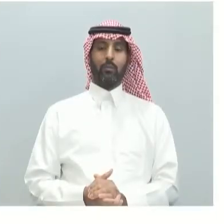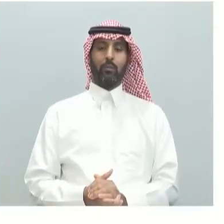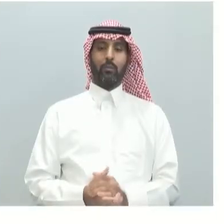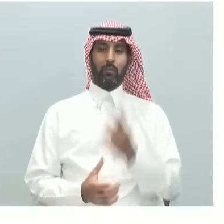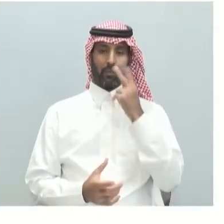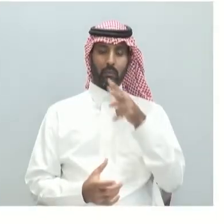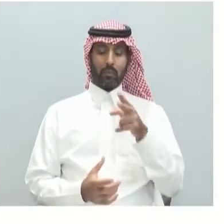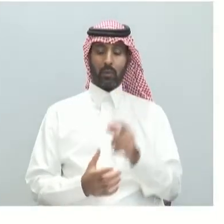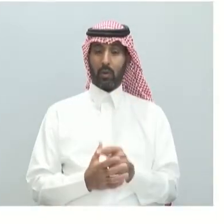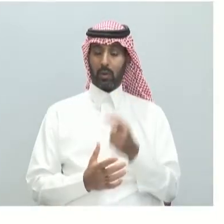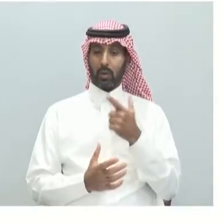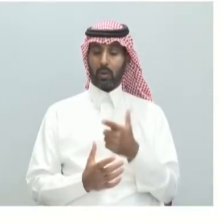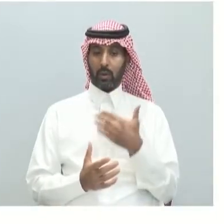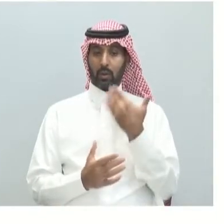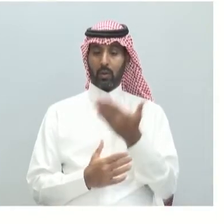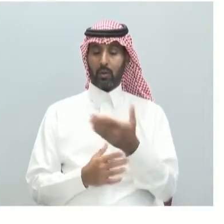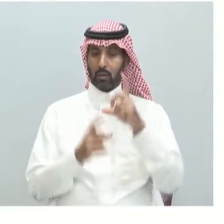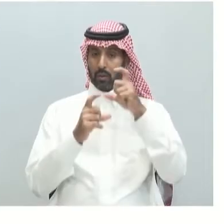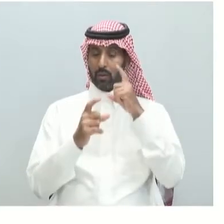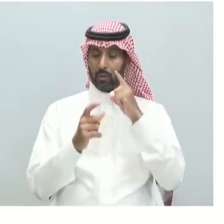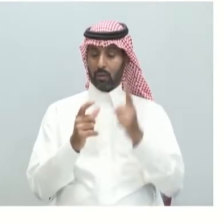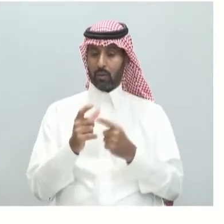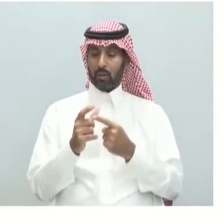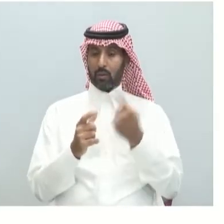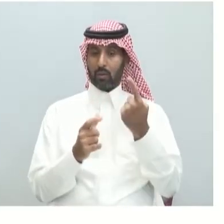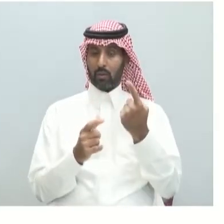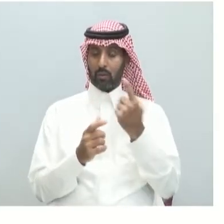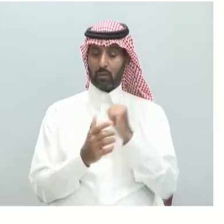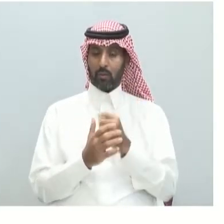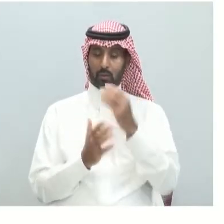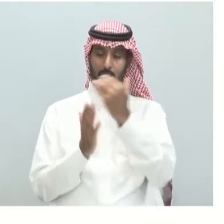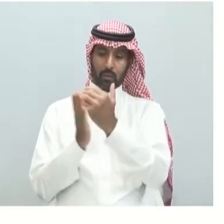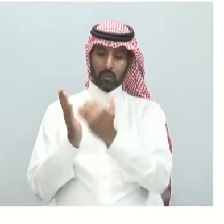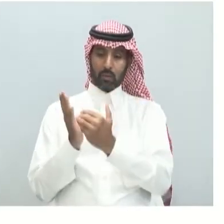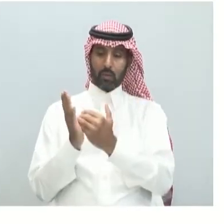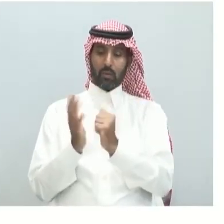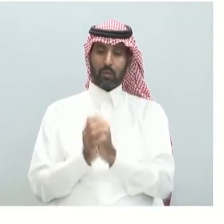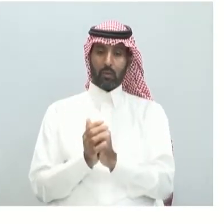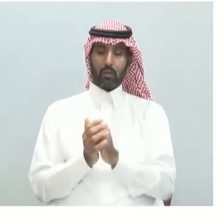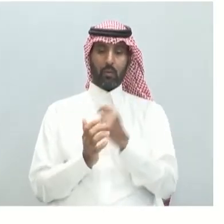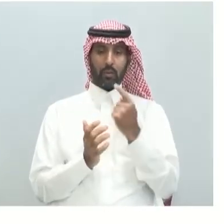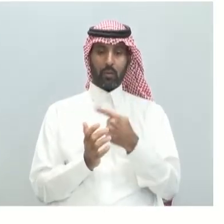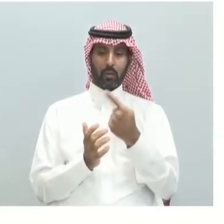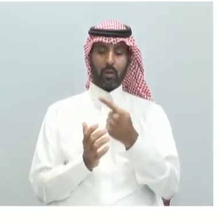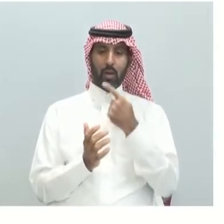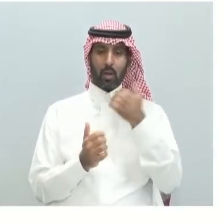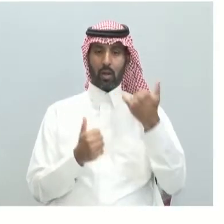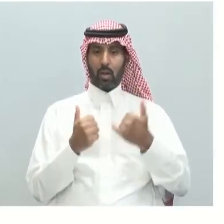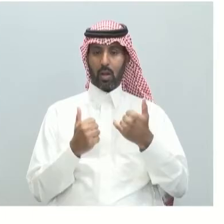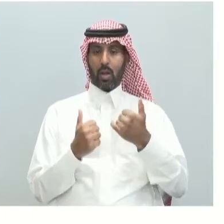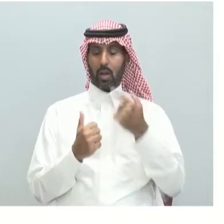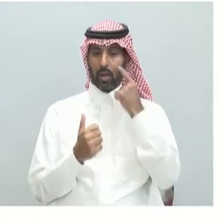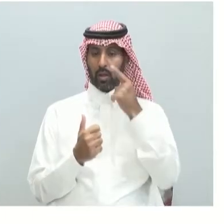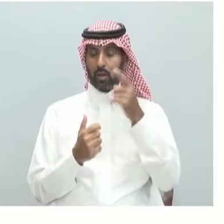نلاحظ هذه الصوره جاءت في الفقره الاولى من النص الذي تحدث عن اهميه